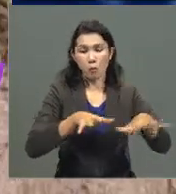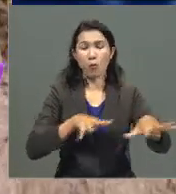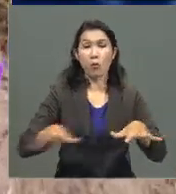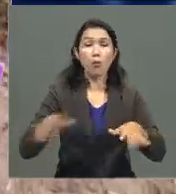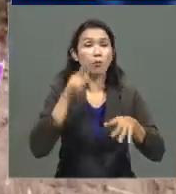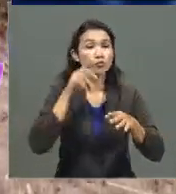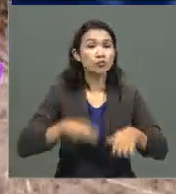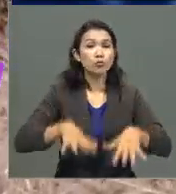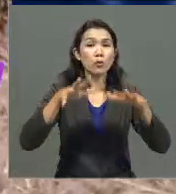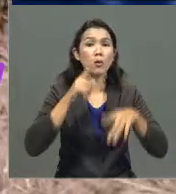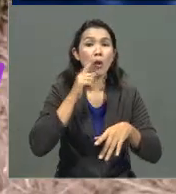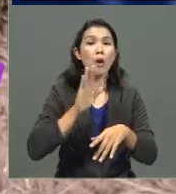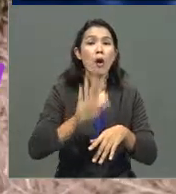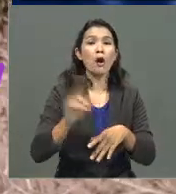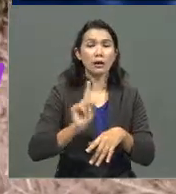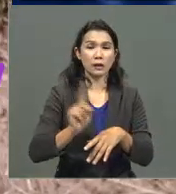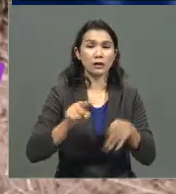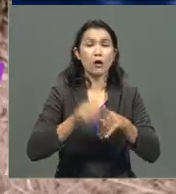เซนติเมตรเพื่อเร่งระบายน้ำลงไปในแม่น้ำยมด้านล่างแต่ด้วยปริมาณน้ำที่มีมากก็เลยทำให้น้ำทะลักเข้าท่วมพื้นที่บ้านคุ้งยางหมู่3